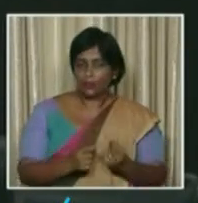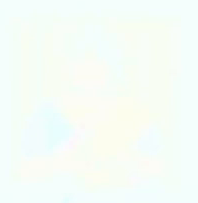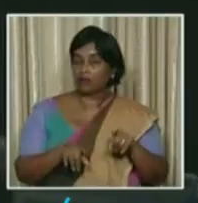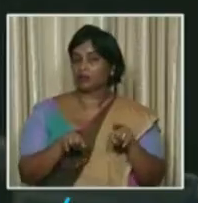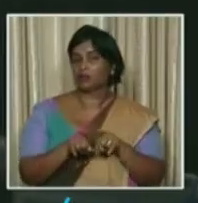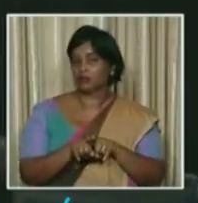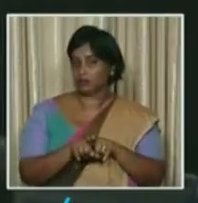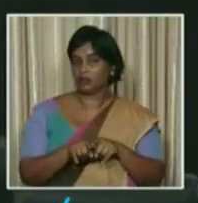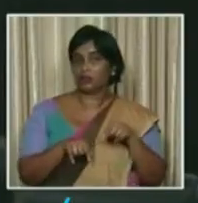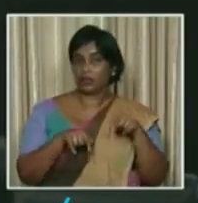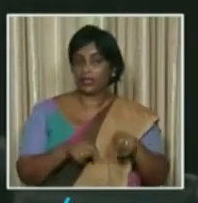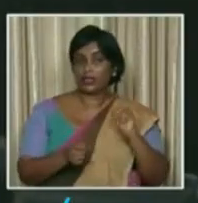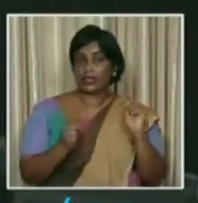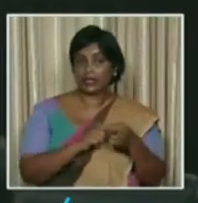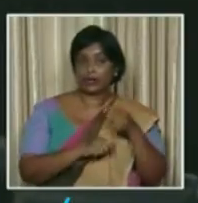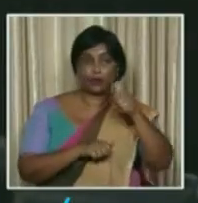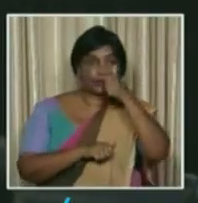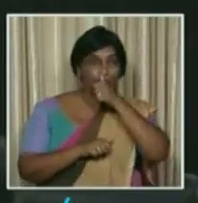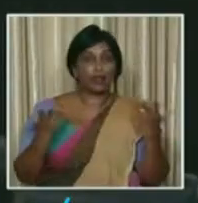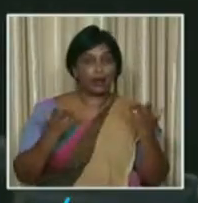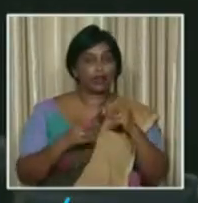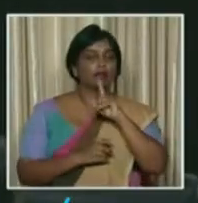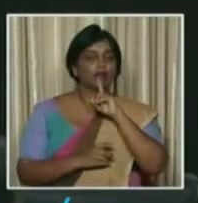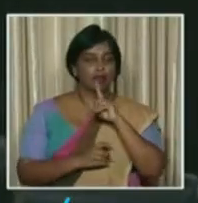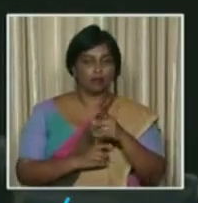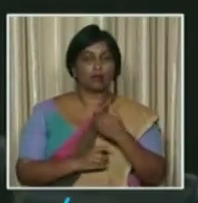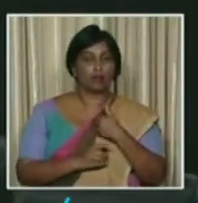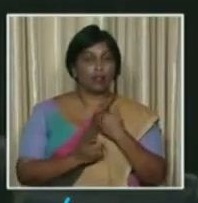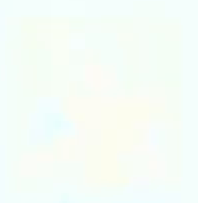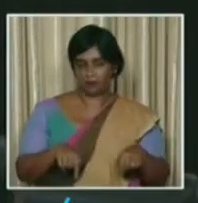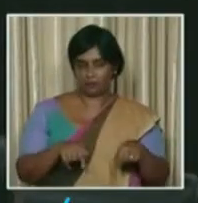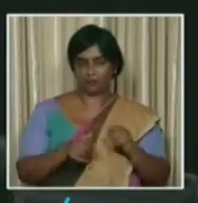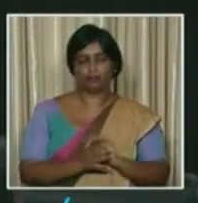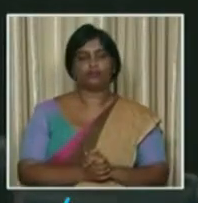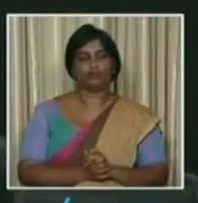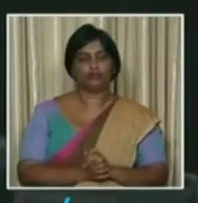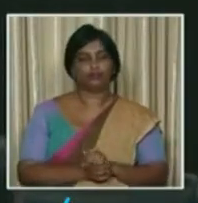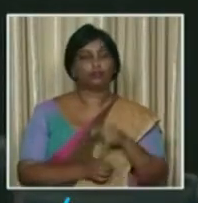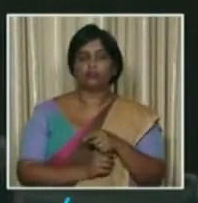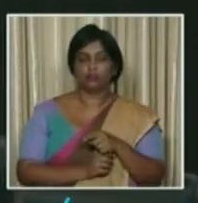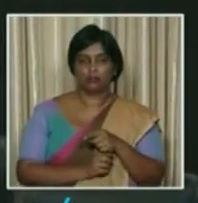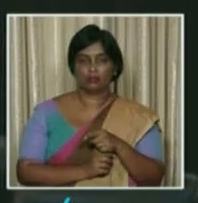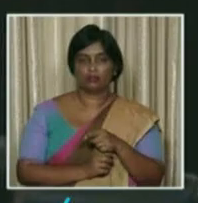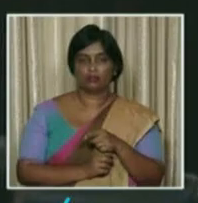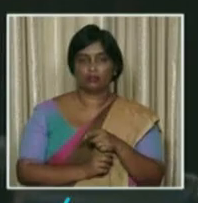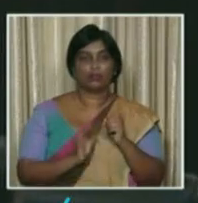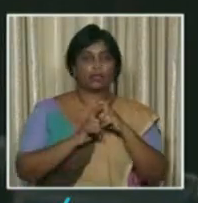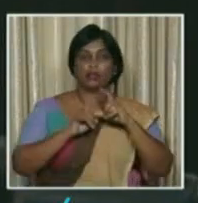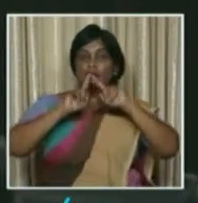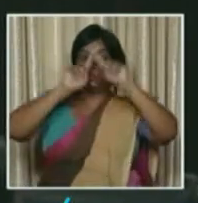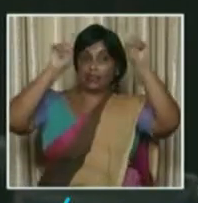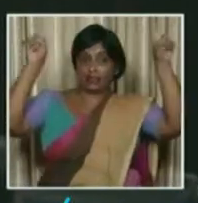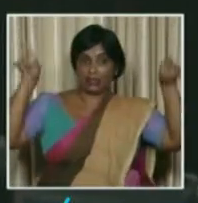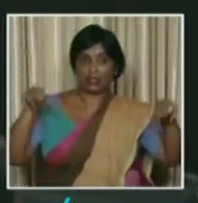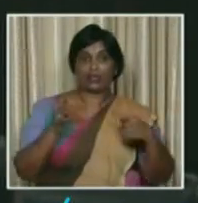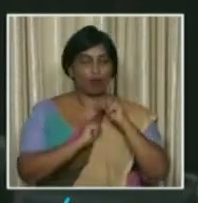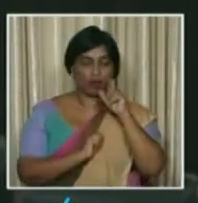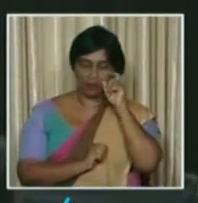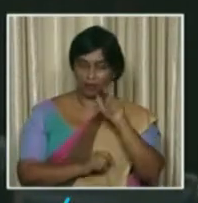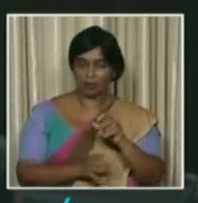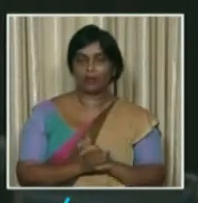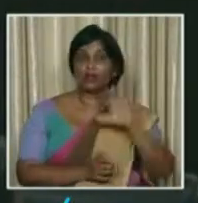මණ්ඩලේ නැහැ දැන් මේ ක්‍රිකට් එකේ දූෂණ නැහැ කියන නිසා මම තව දෙකක් අද කියන්න දැන් මේ අය ගේනවා LCD screen ක්‍රීඩාංගන